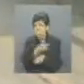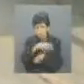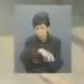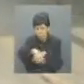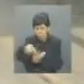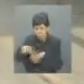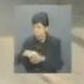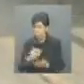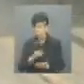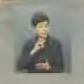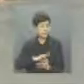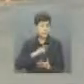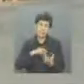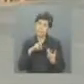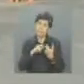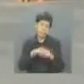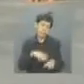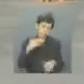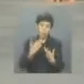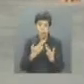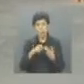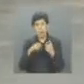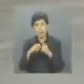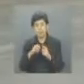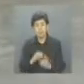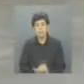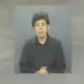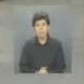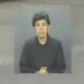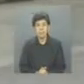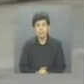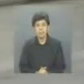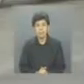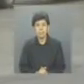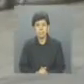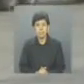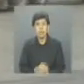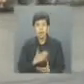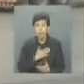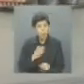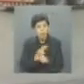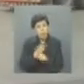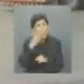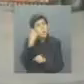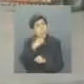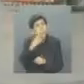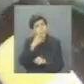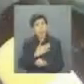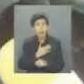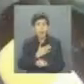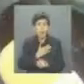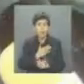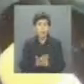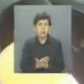ไม่ได้รับความสะดวกในการใช้พลังงานทางเลือก ตั้งแต่ซื้อมาเลยเราก็ใช้นี้มาตลอดแต่ว่ามันไม่มี